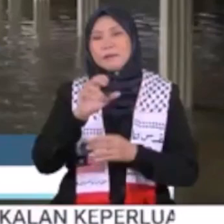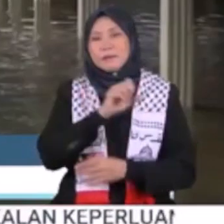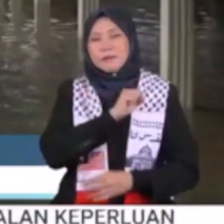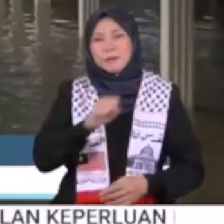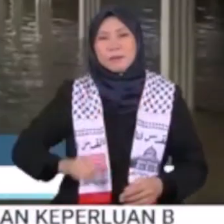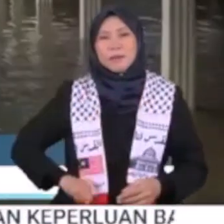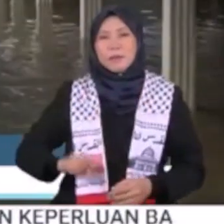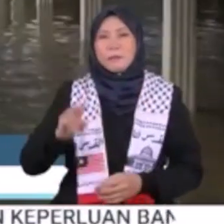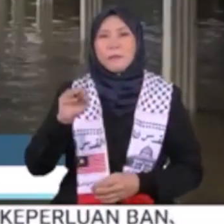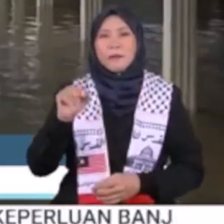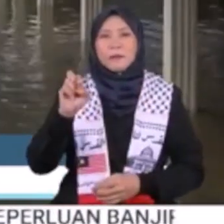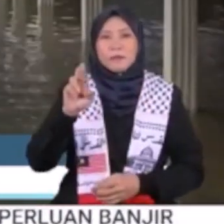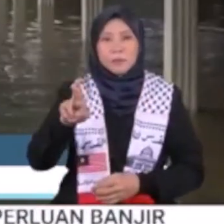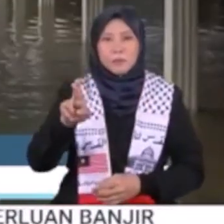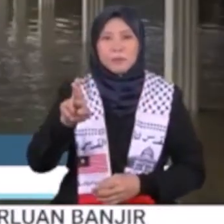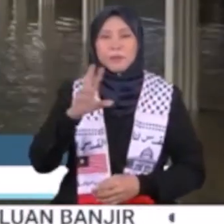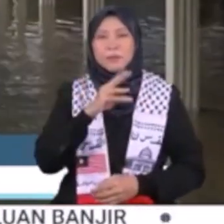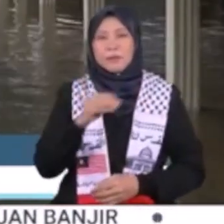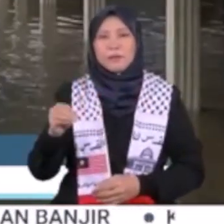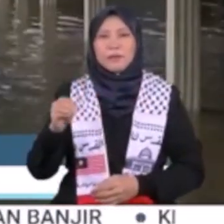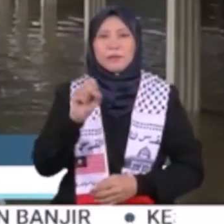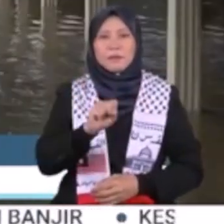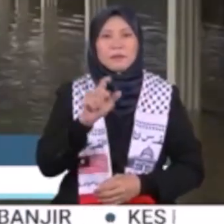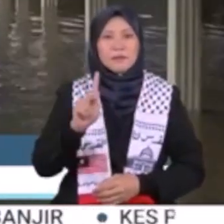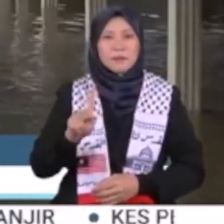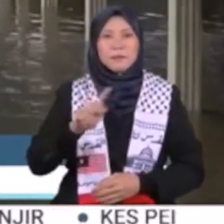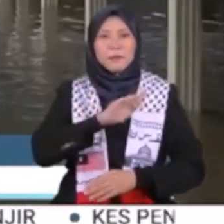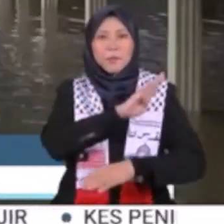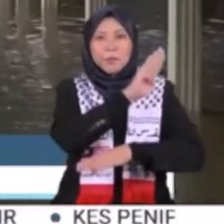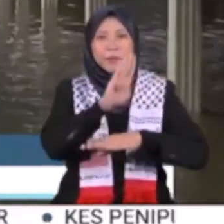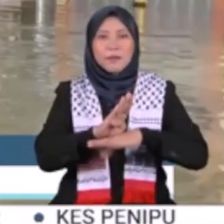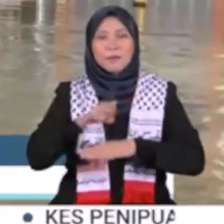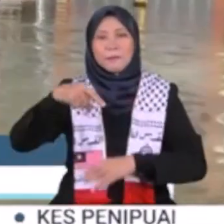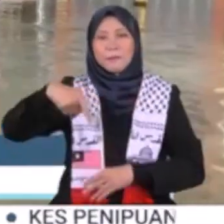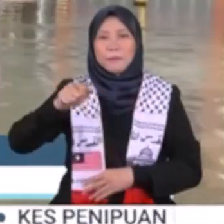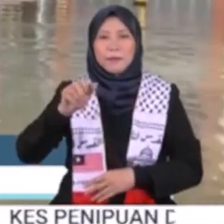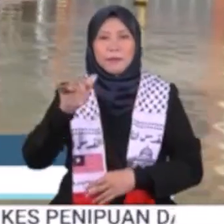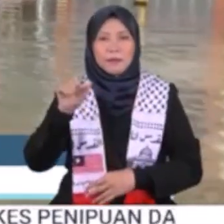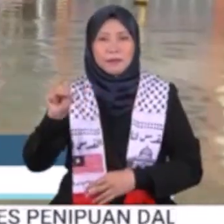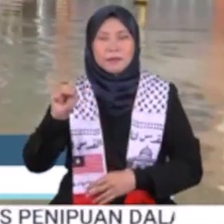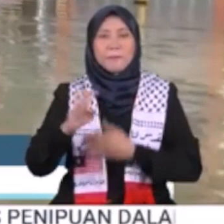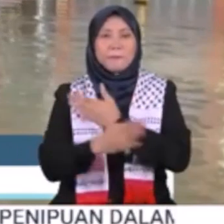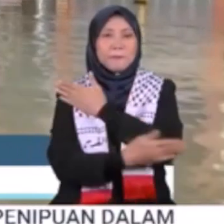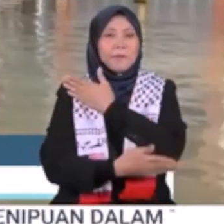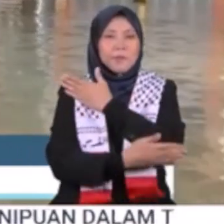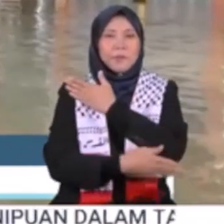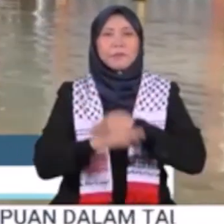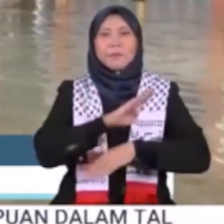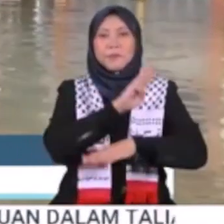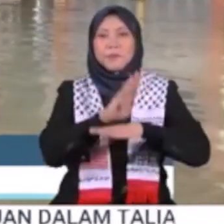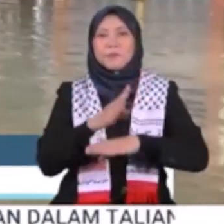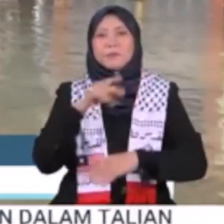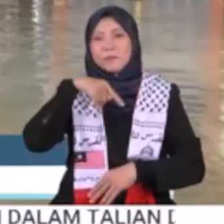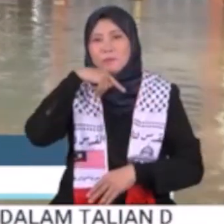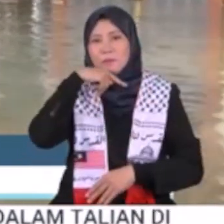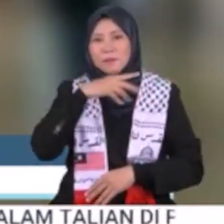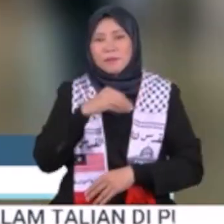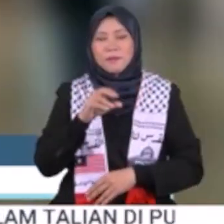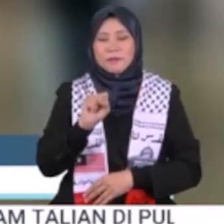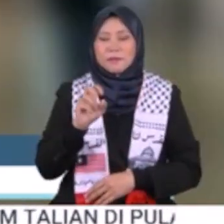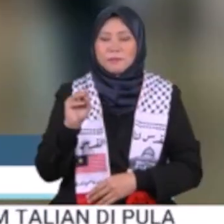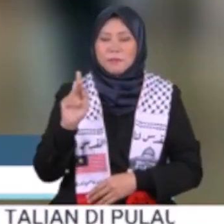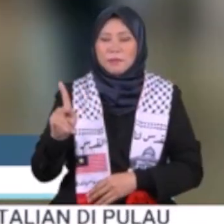Mansor, SMK Sheikh Abdul Malik dan SK Bukit Bayas. Manakala di Besut, SK Bukit Putri dan